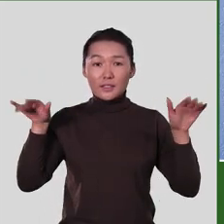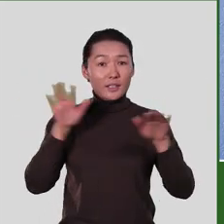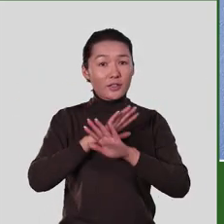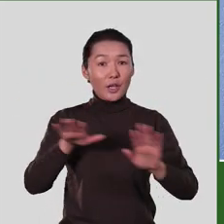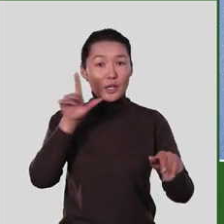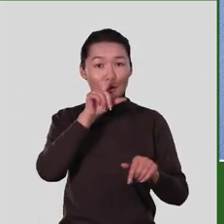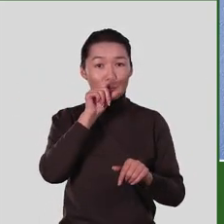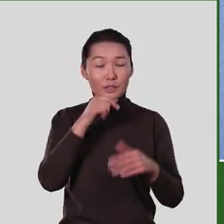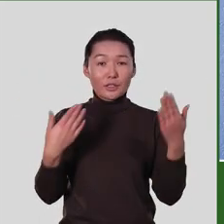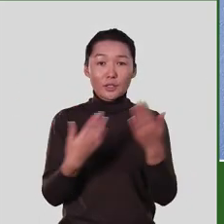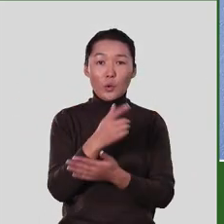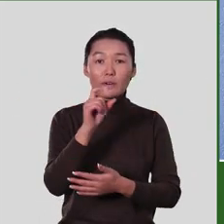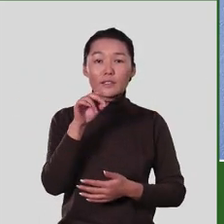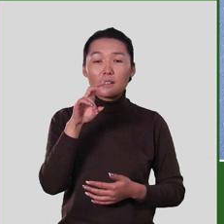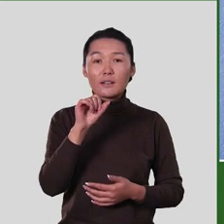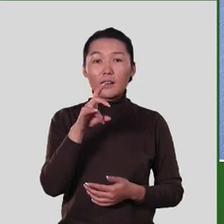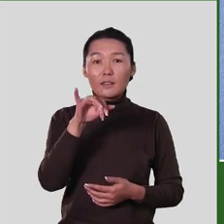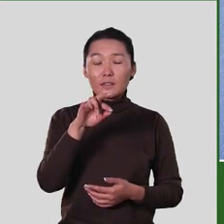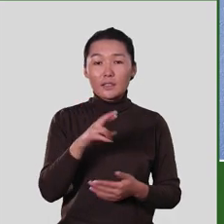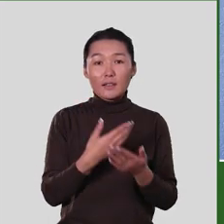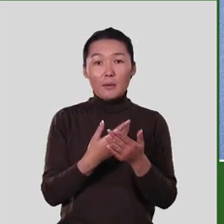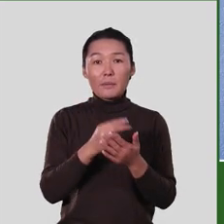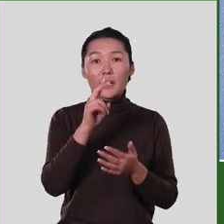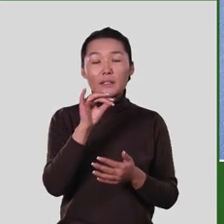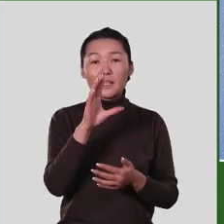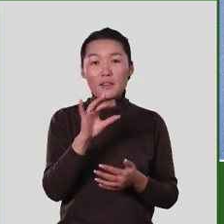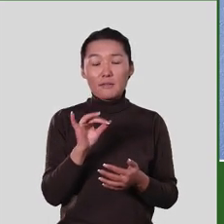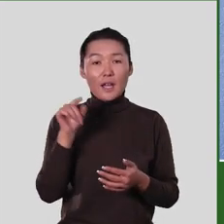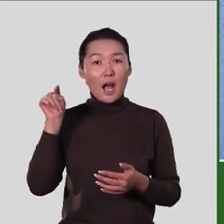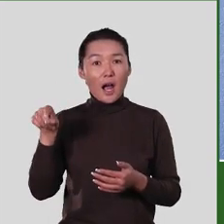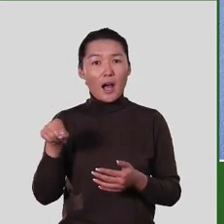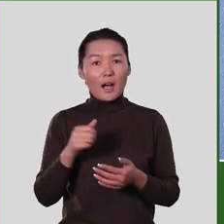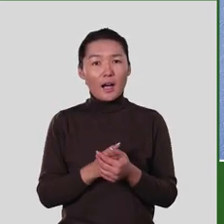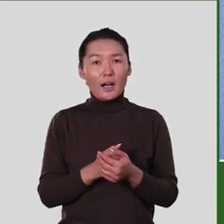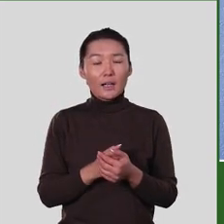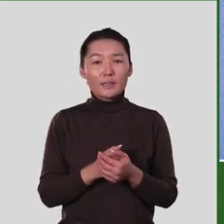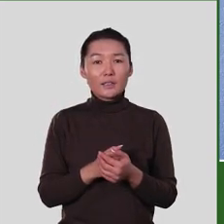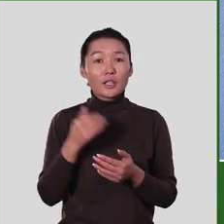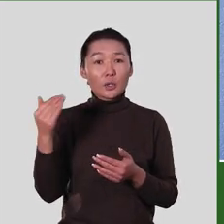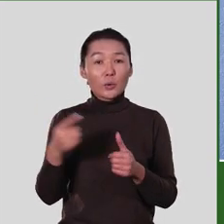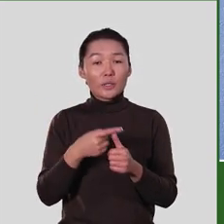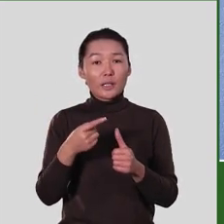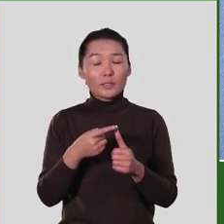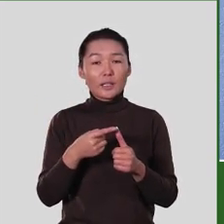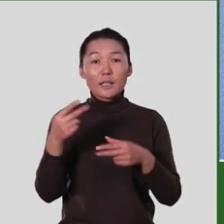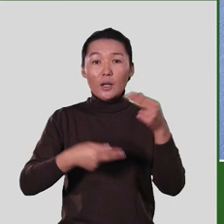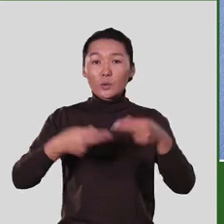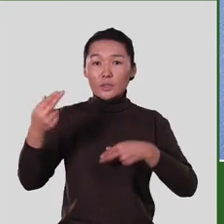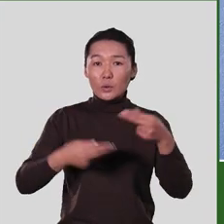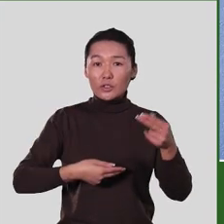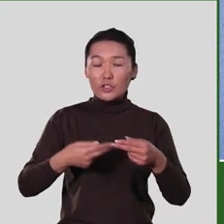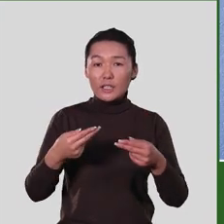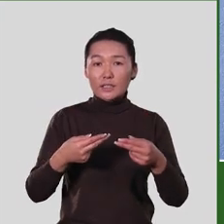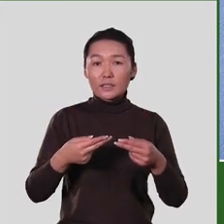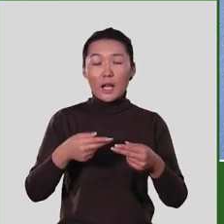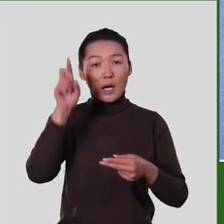птицы Новой Зеландии, например, киви. Она даже удостоилась чести быть изображенной на